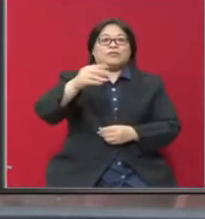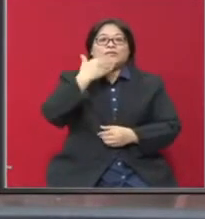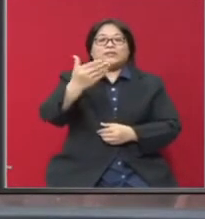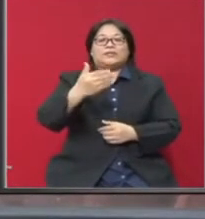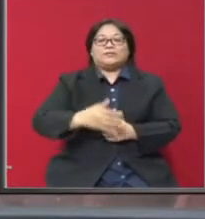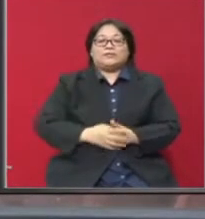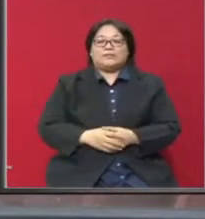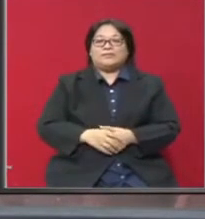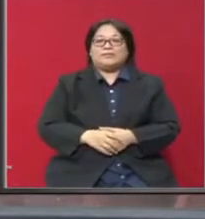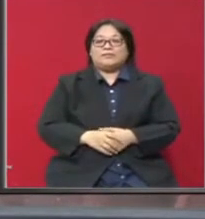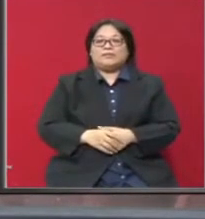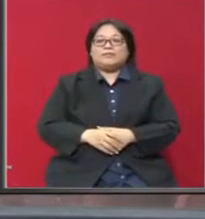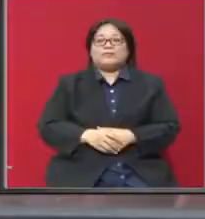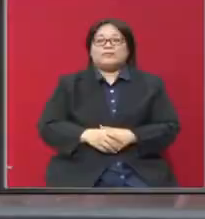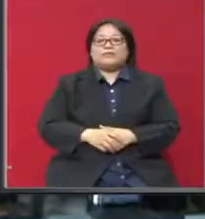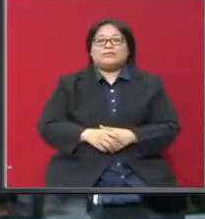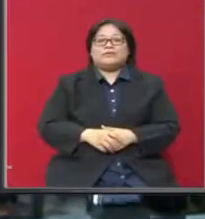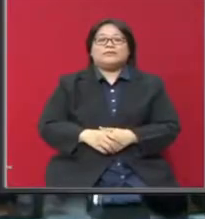dua makasih